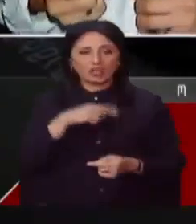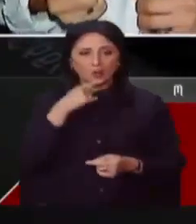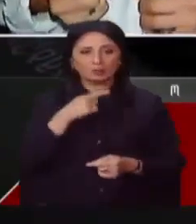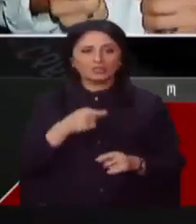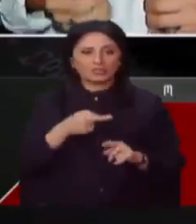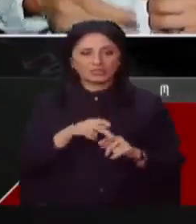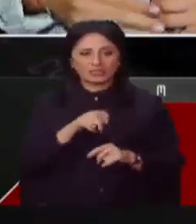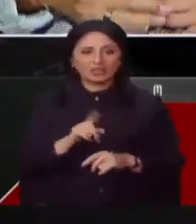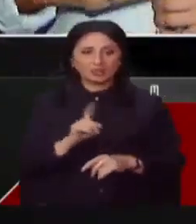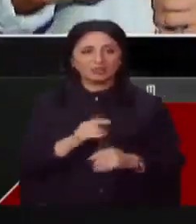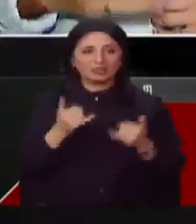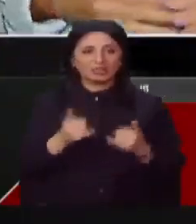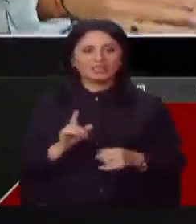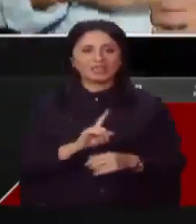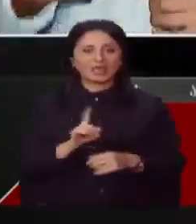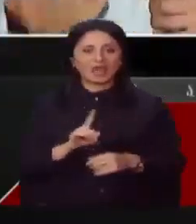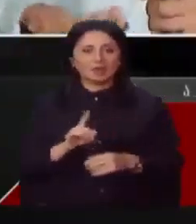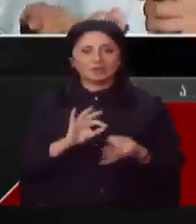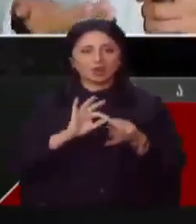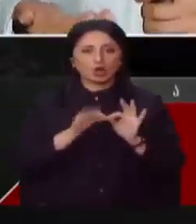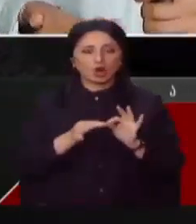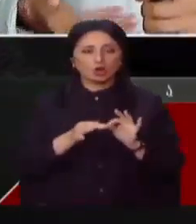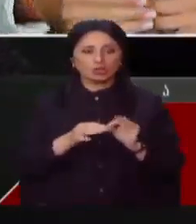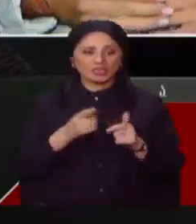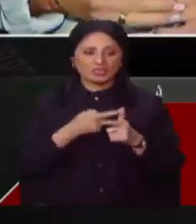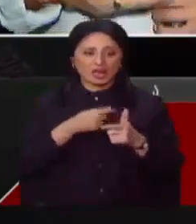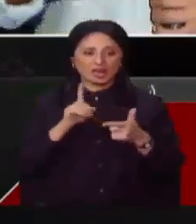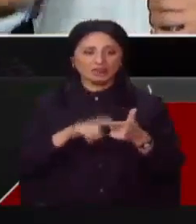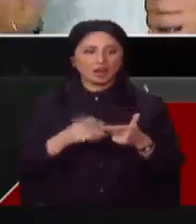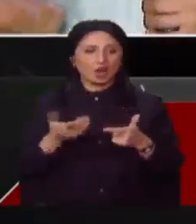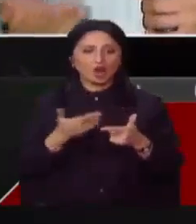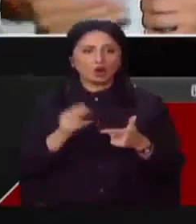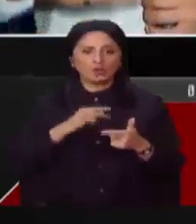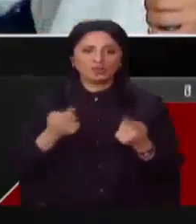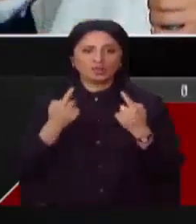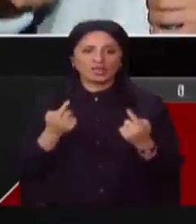ამბობენ ისინი, რომ დღეს რაიმე კონკრეტულ სახელსა და გვარზე, რომელიმე